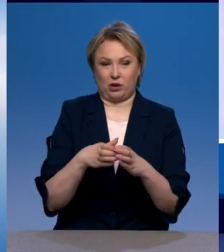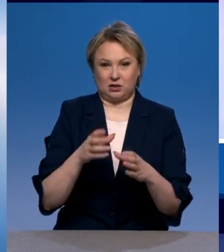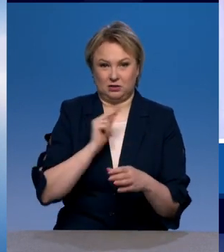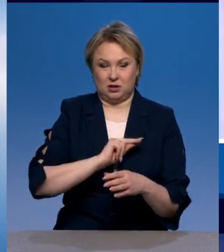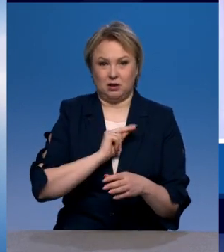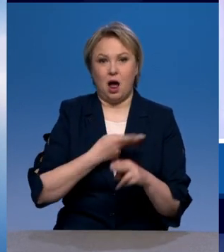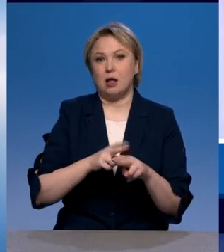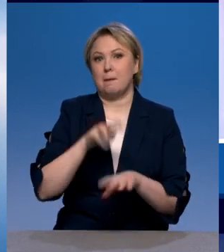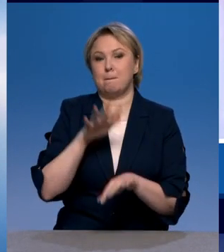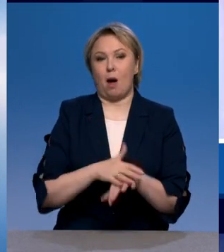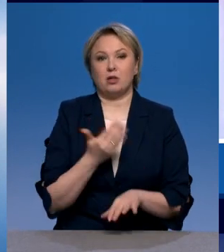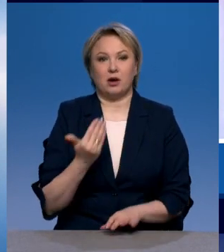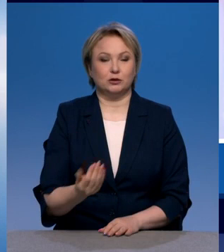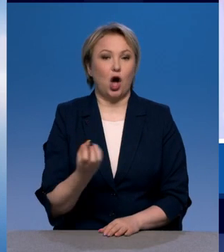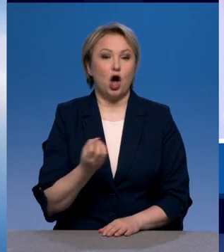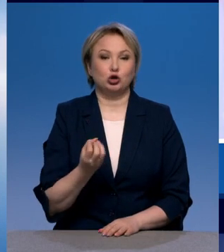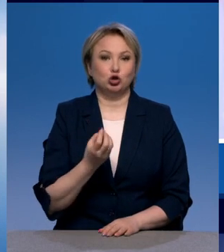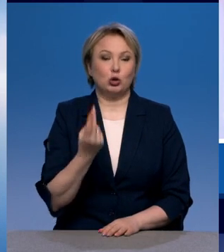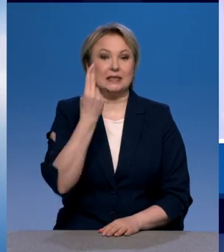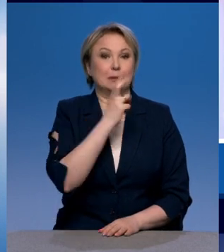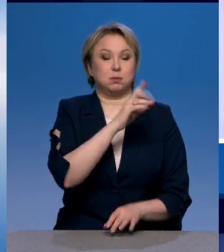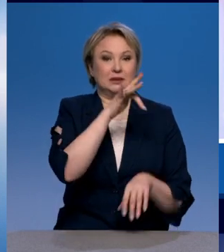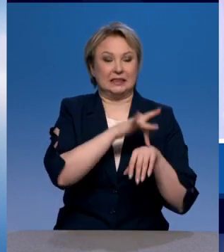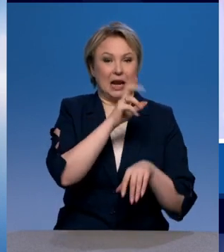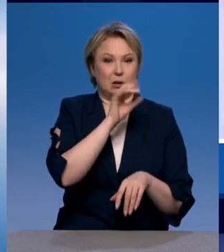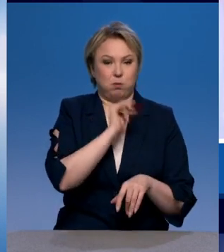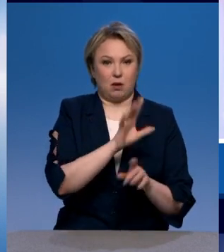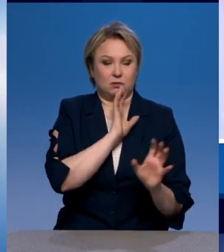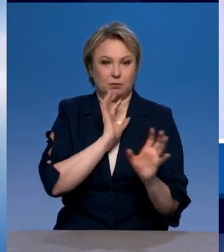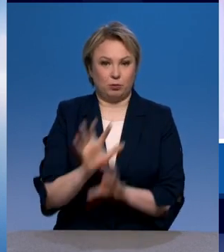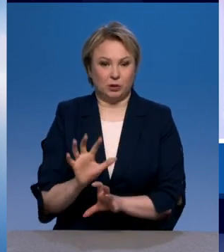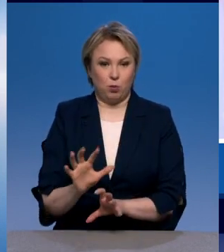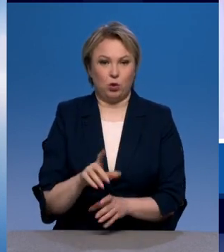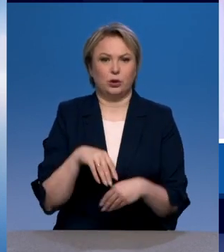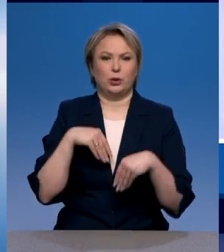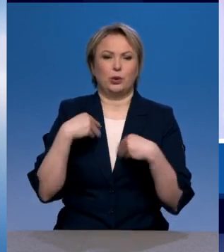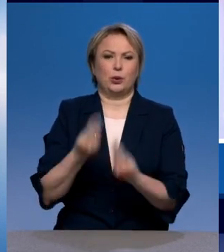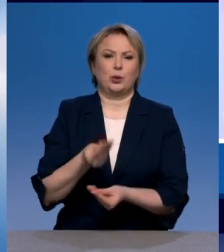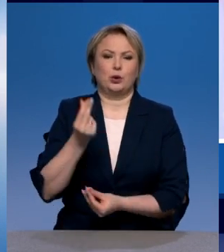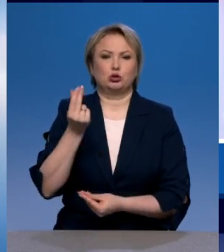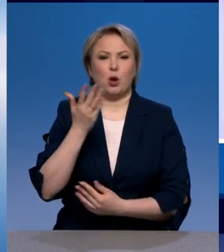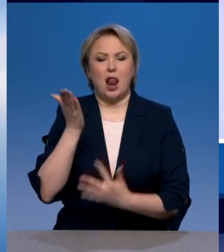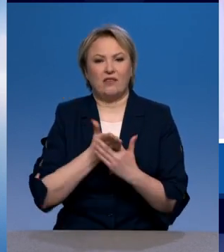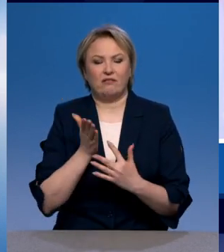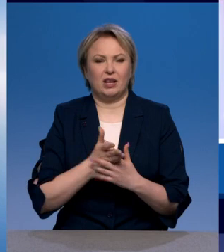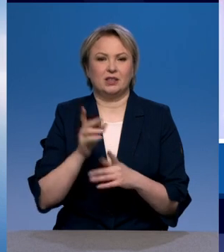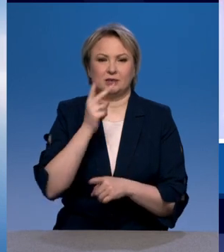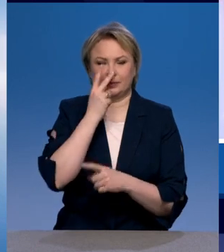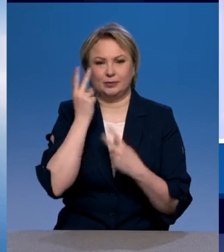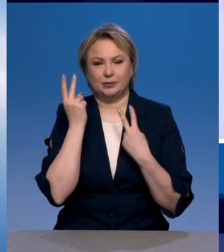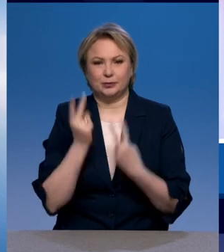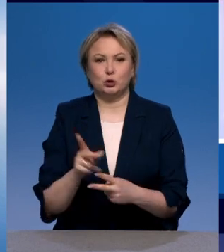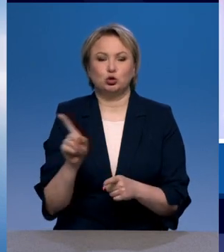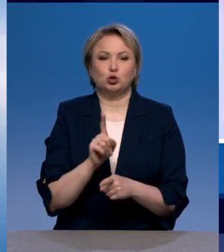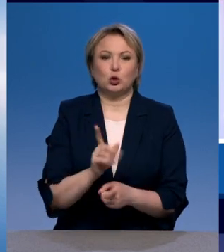пользуются повышенной заботой со стороны Центрального банка, который и предоставляет ликвидность, и все время следит за их